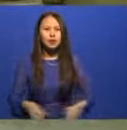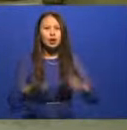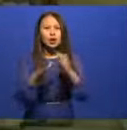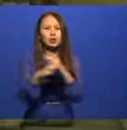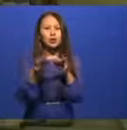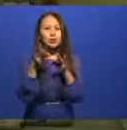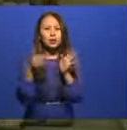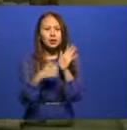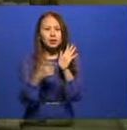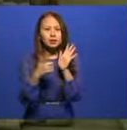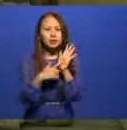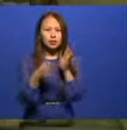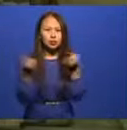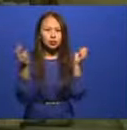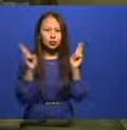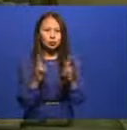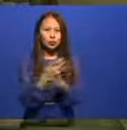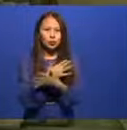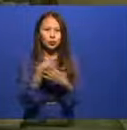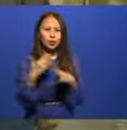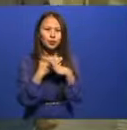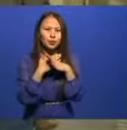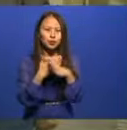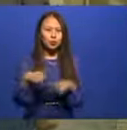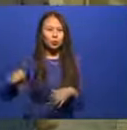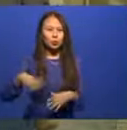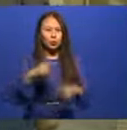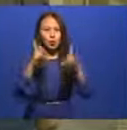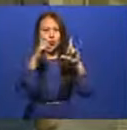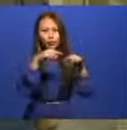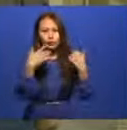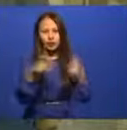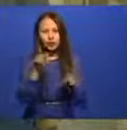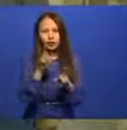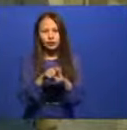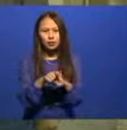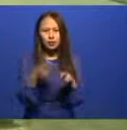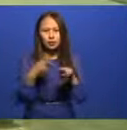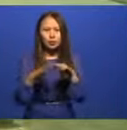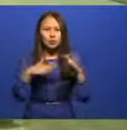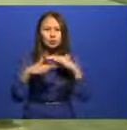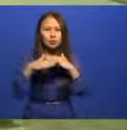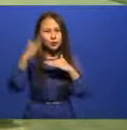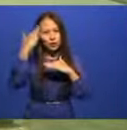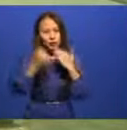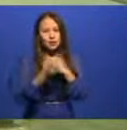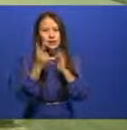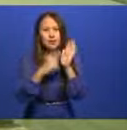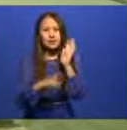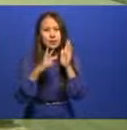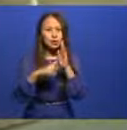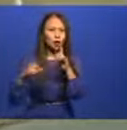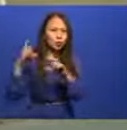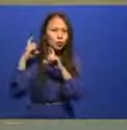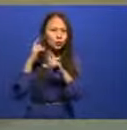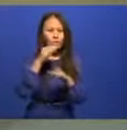Атырау облысынан қарағандылықтарға арналған қайырымдылық көмек жолға шықты. Тасқын зардабын тартқан отандастарымызға мұнайлы өңірден 70 тонна азық-түлік